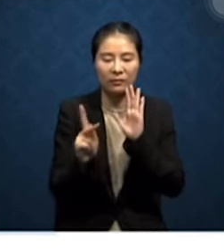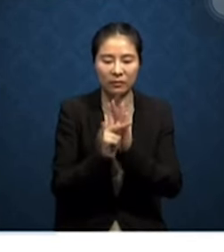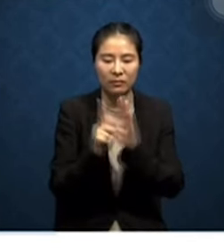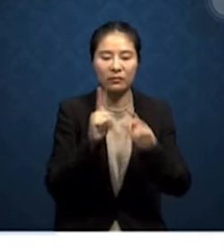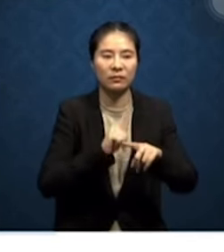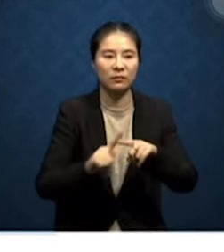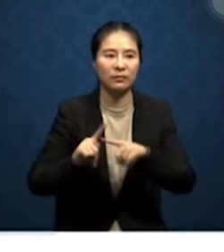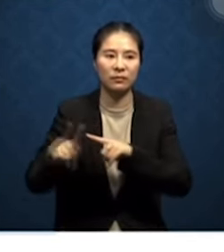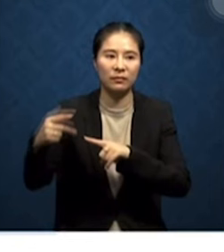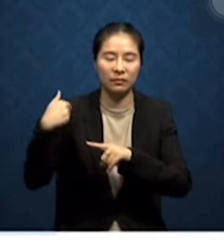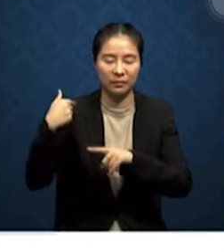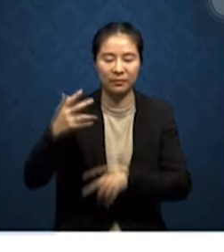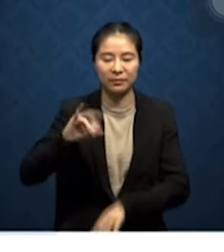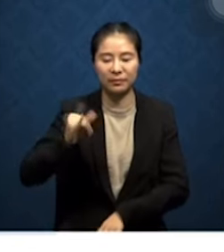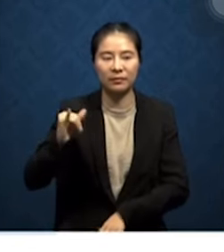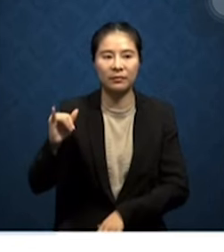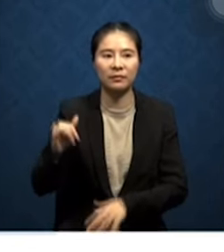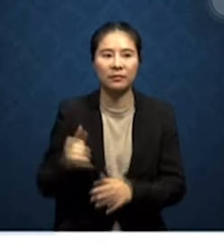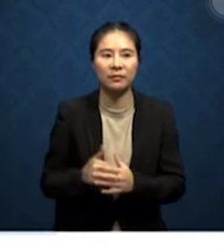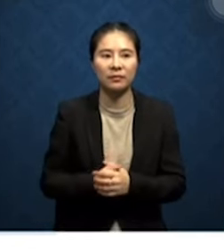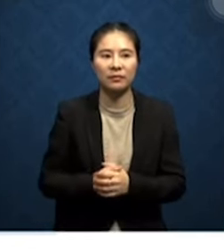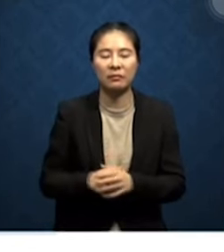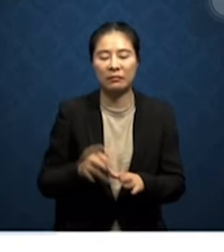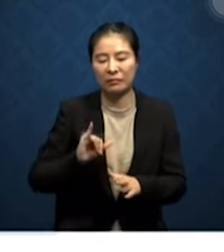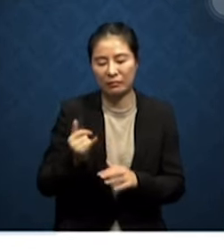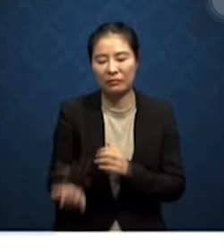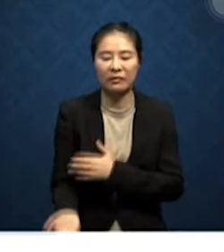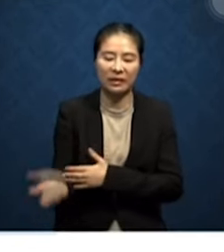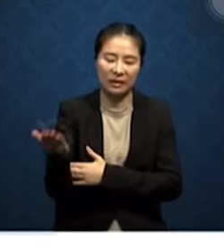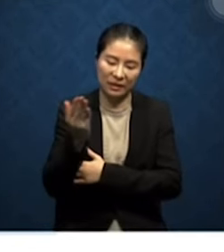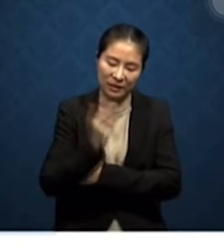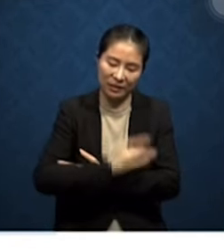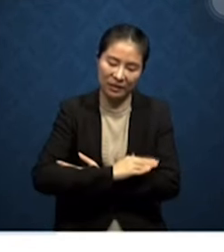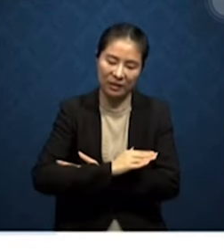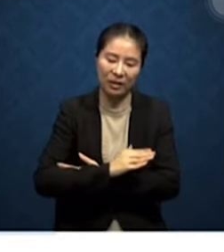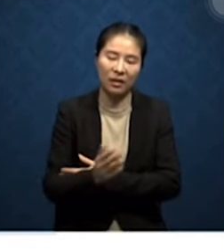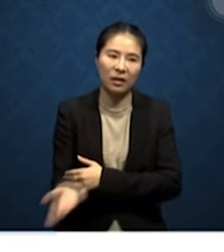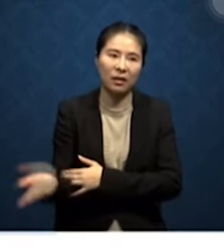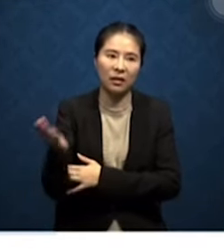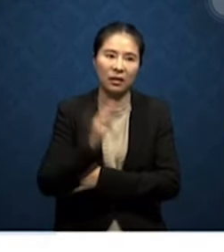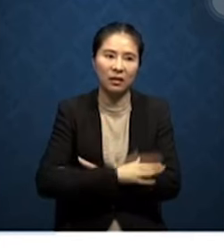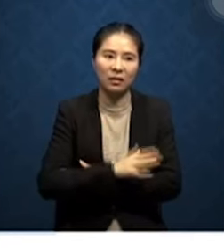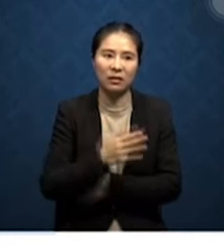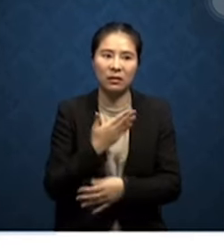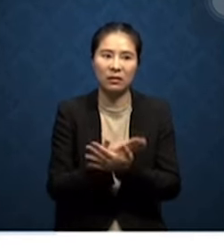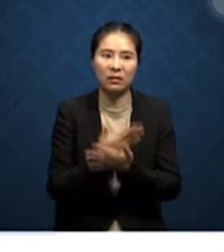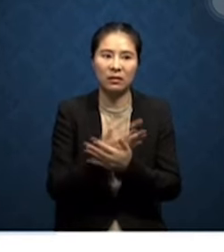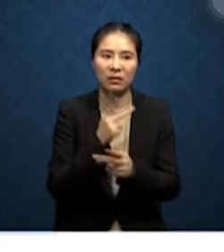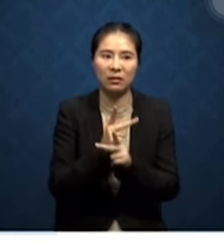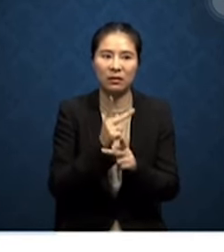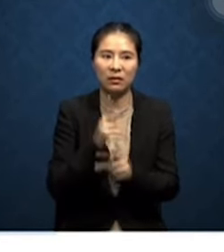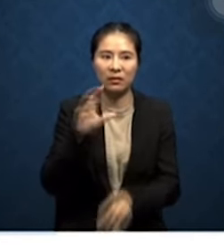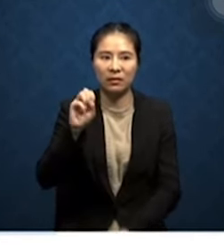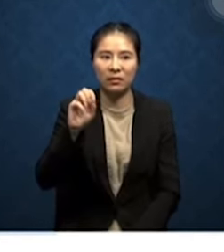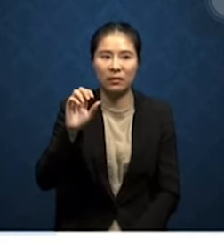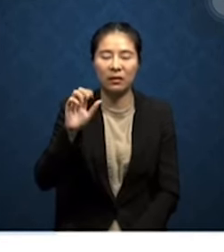ซึ่งบางคนเนี่ยอย่างบางคนเขาก็หากินทำมาหากินแล้วมีเงินเก็บ500,000ก็ไม่ได้แล้วเขาผิดอะไรอ่ะที่